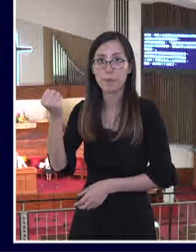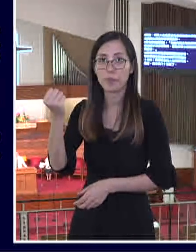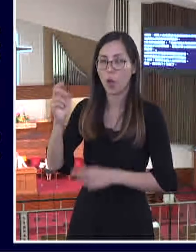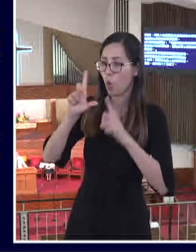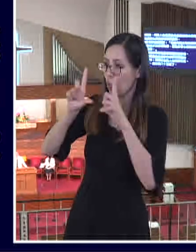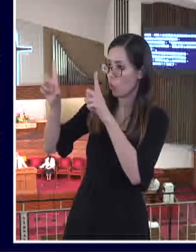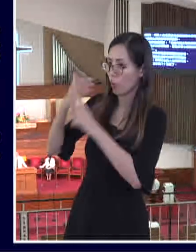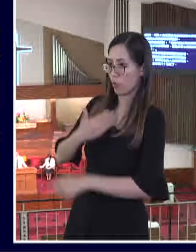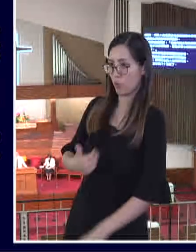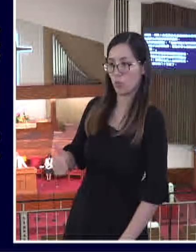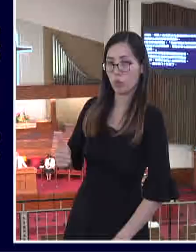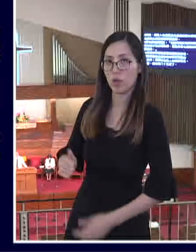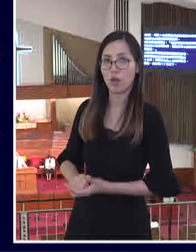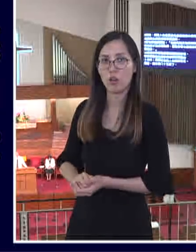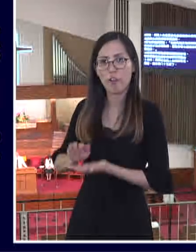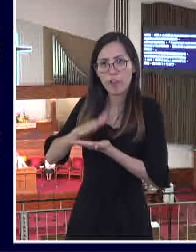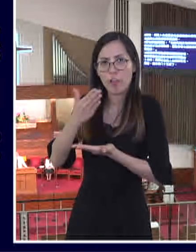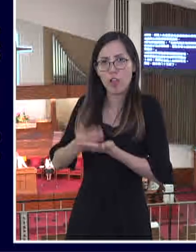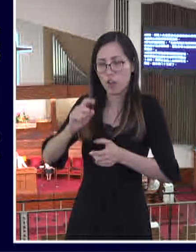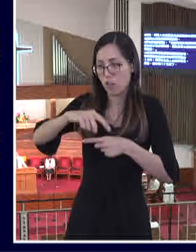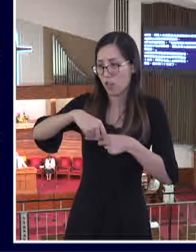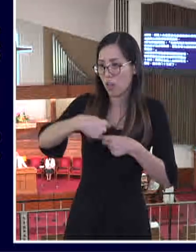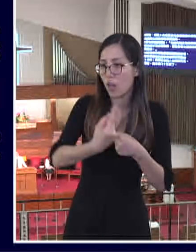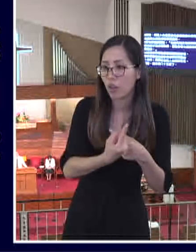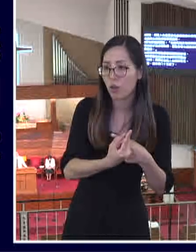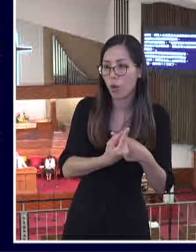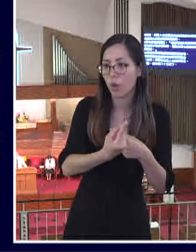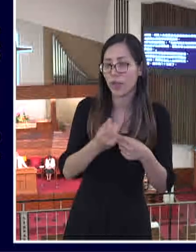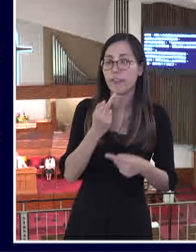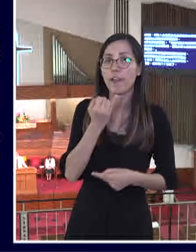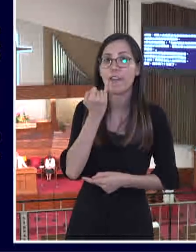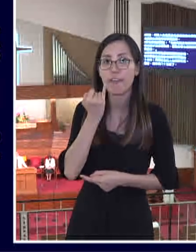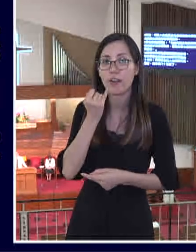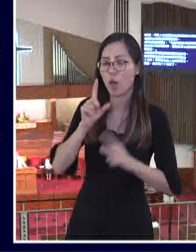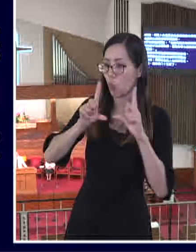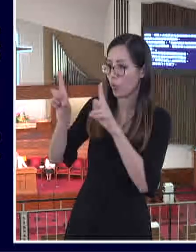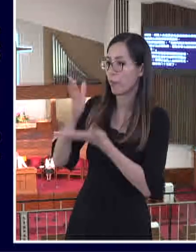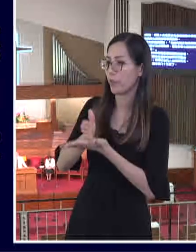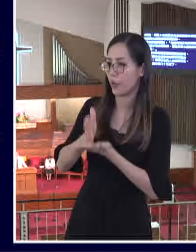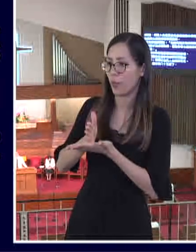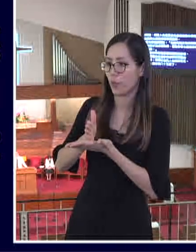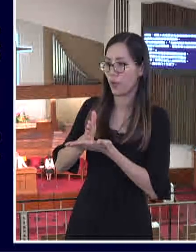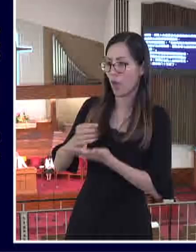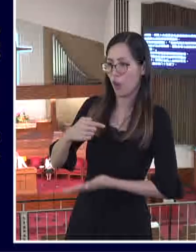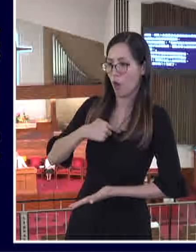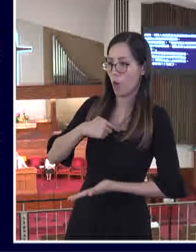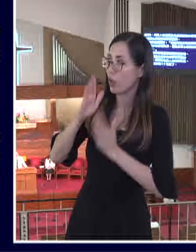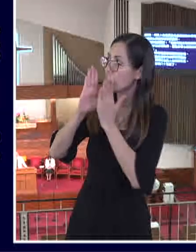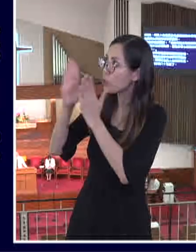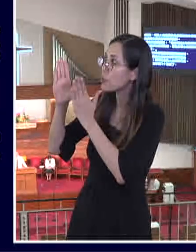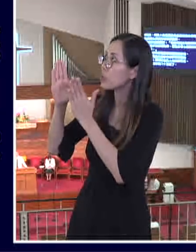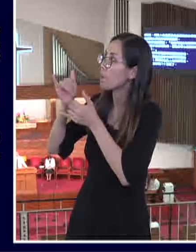想去的众弟兄使百姓的心消化，但我专心跟从耶和华我的